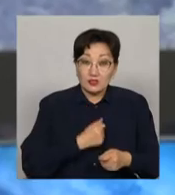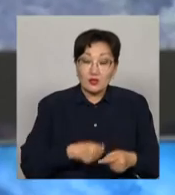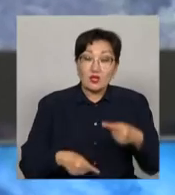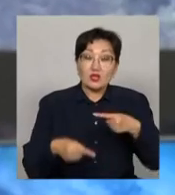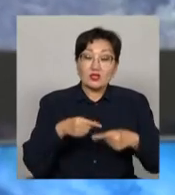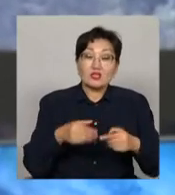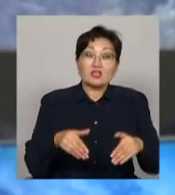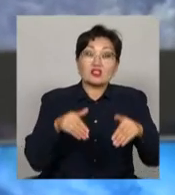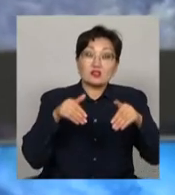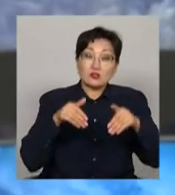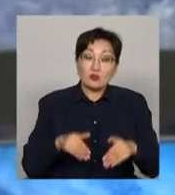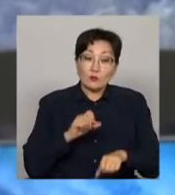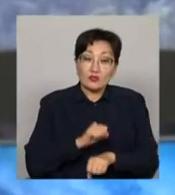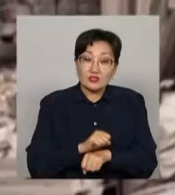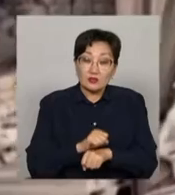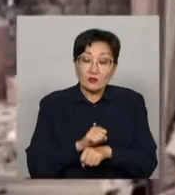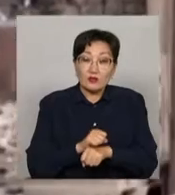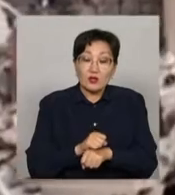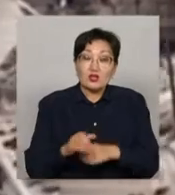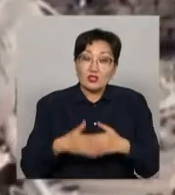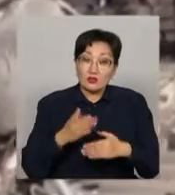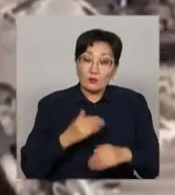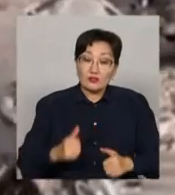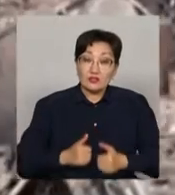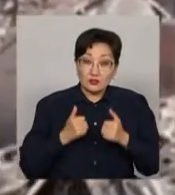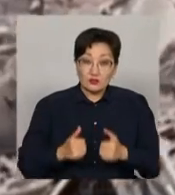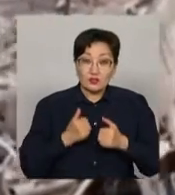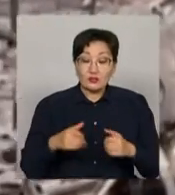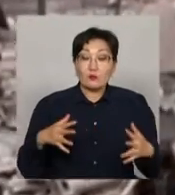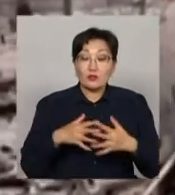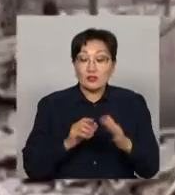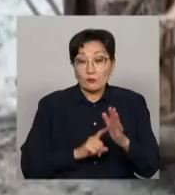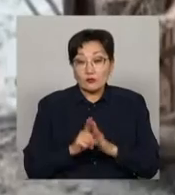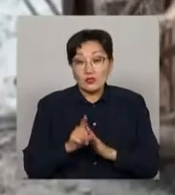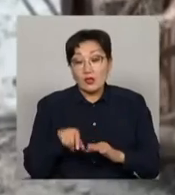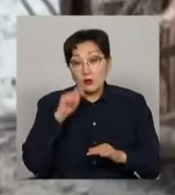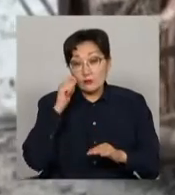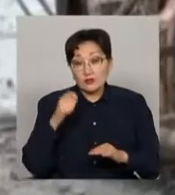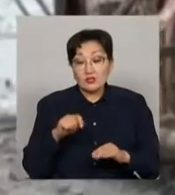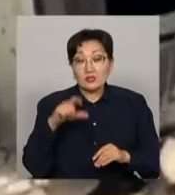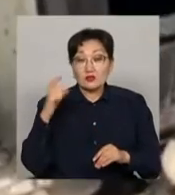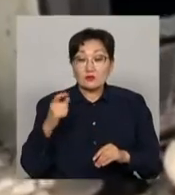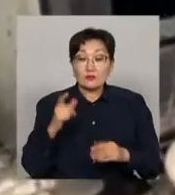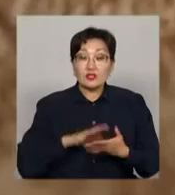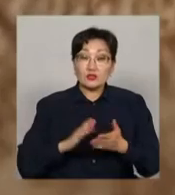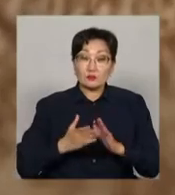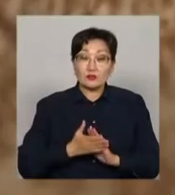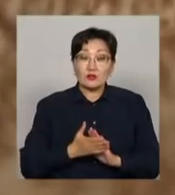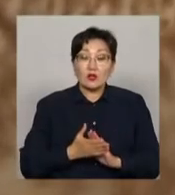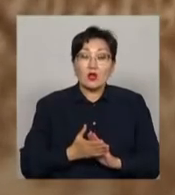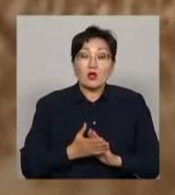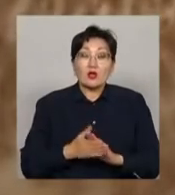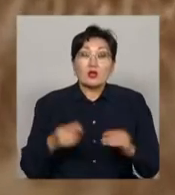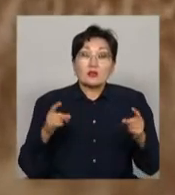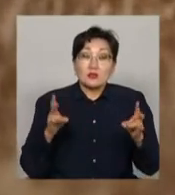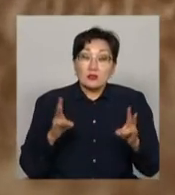шегінуіне тосқауыл қойып, жазалауға тырысты. Жалпы екі ел арасында қақтығыс басталғалы Украинаның экономикалық секторы айтарлықтай